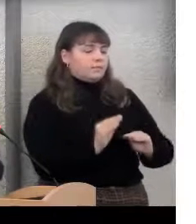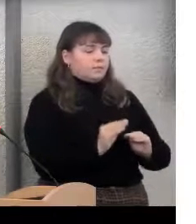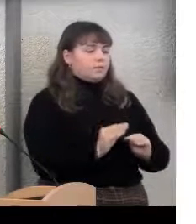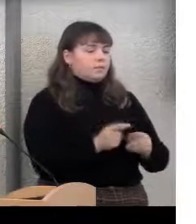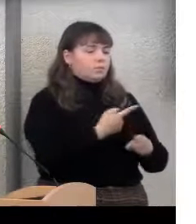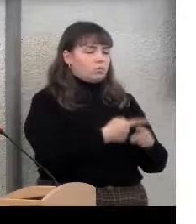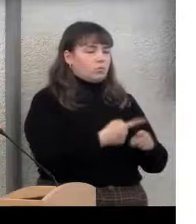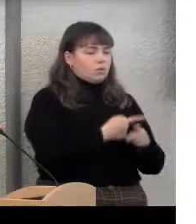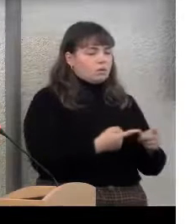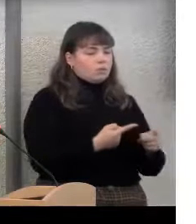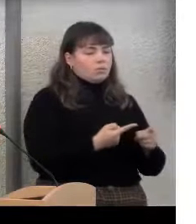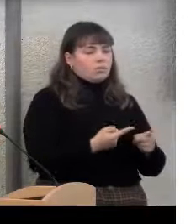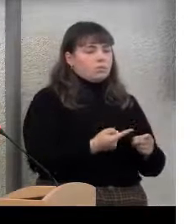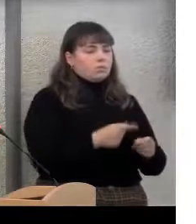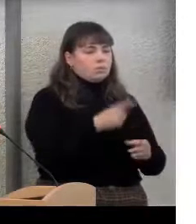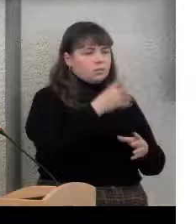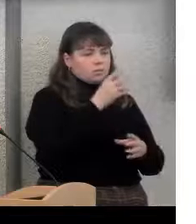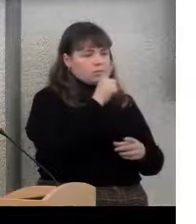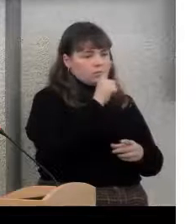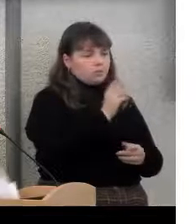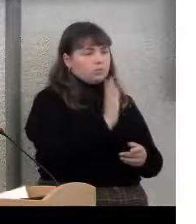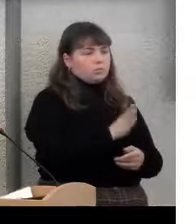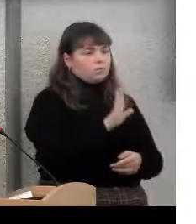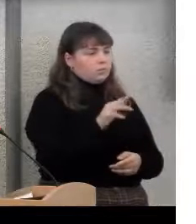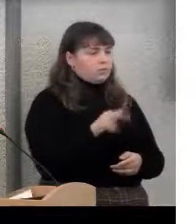supažinins Brigita.